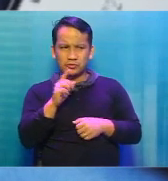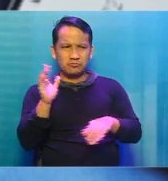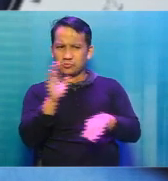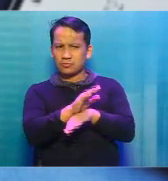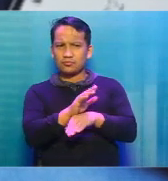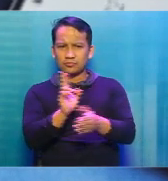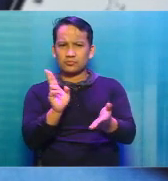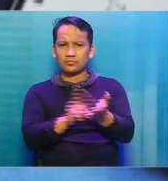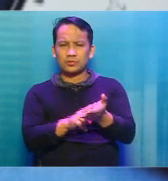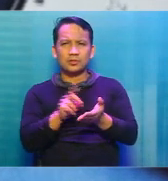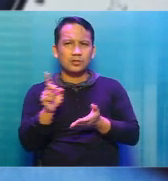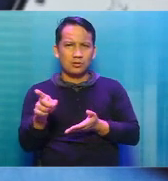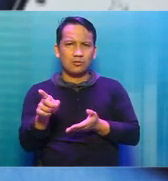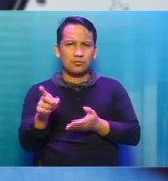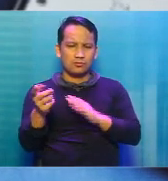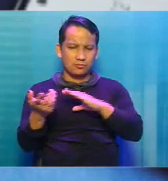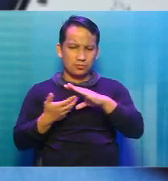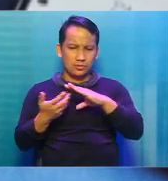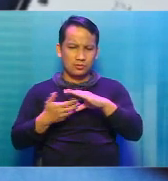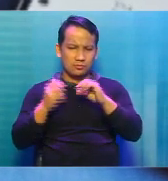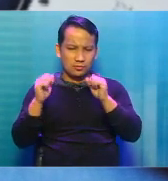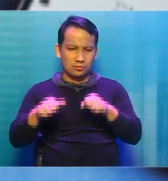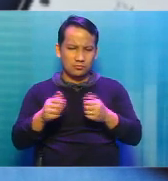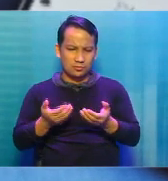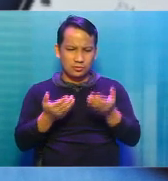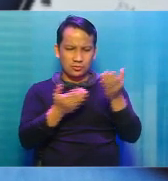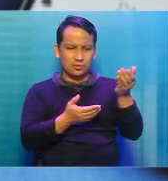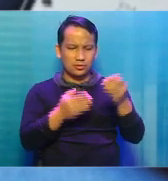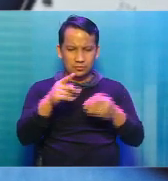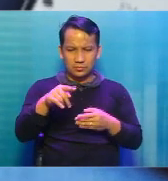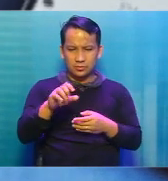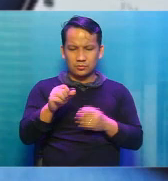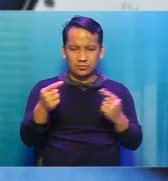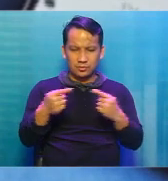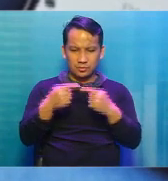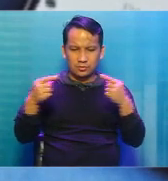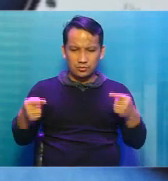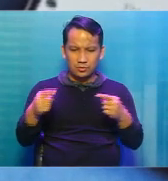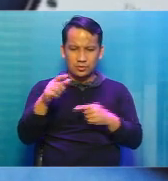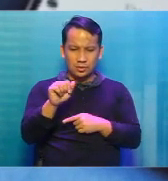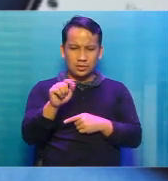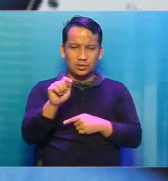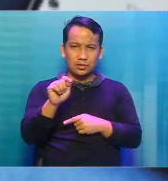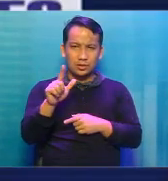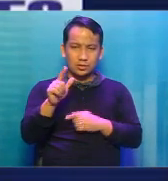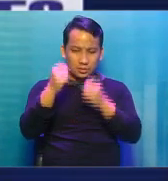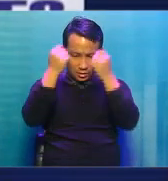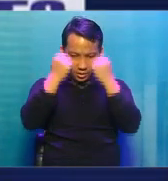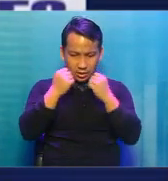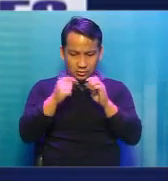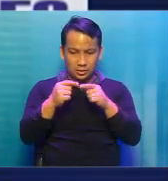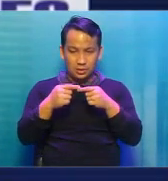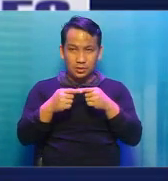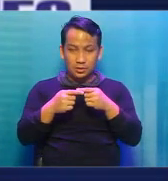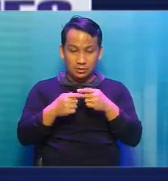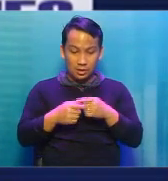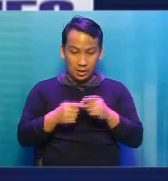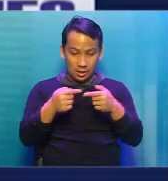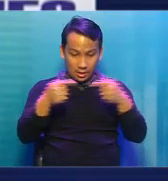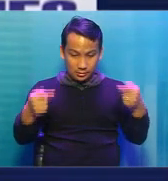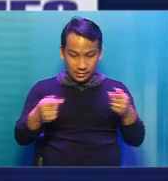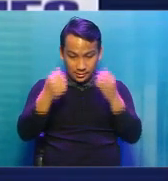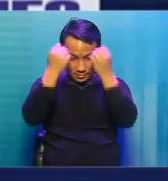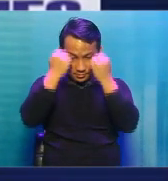nilang papirmahin ang kanilang mga kliyente para maghain ng petisyon kontra sa ATL. Hindi totoo yung sinasabing pinuwersa sila